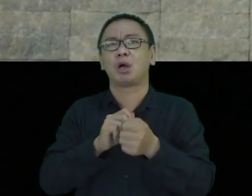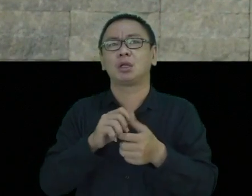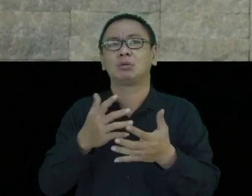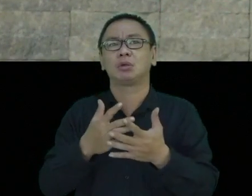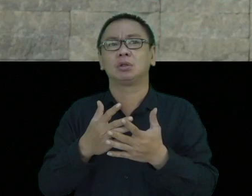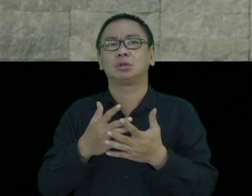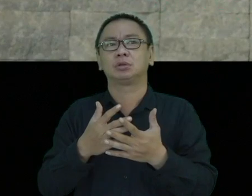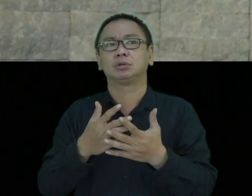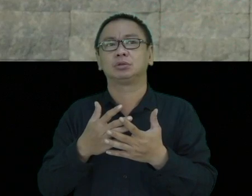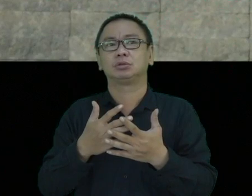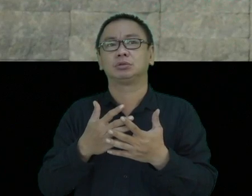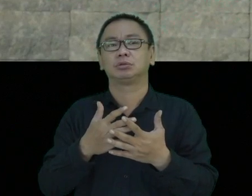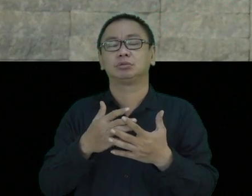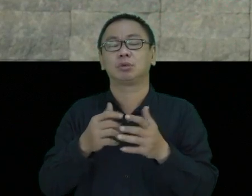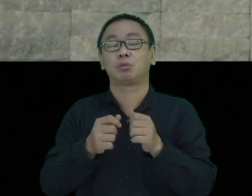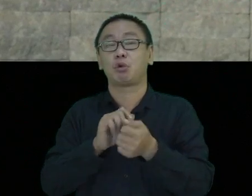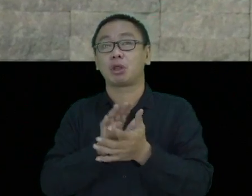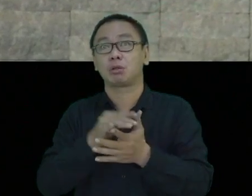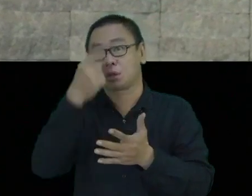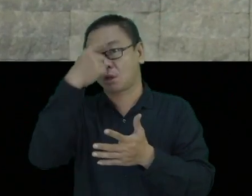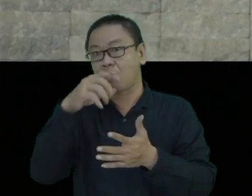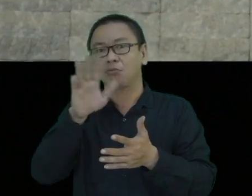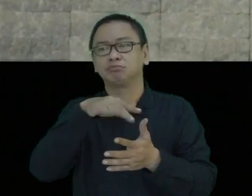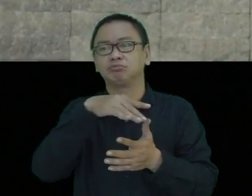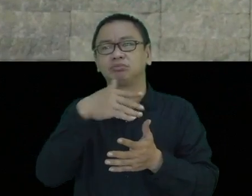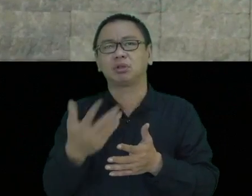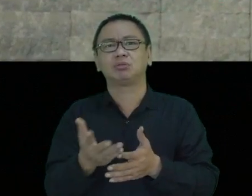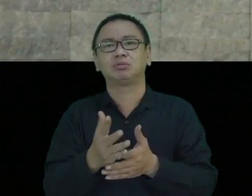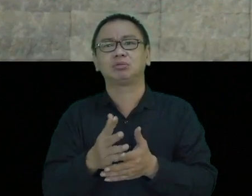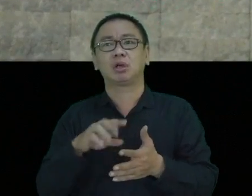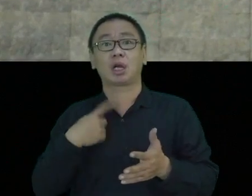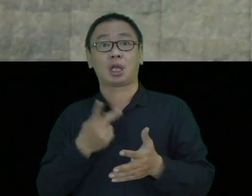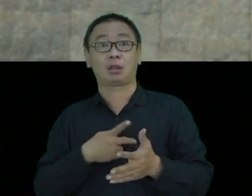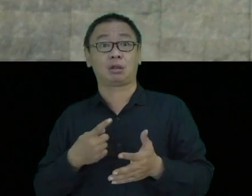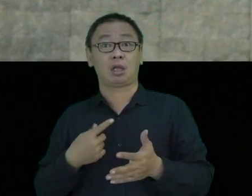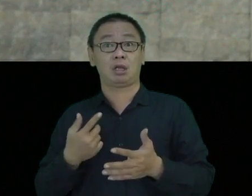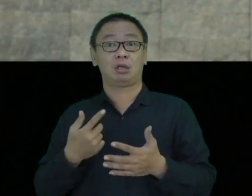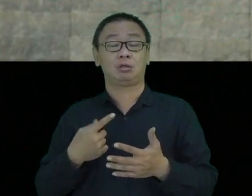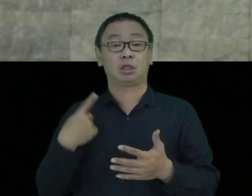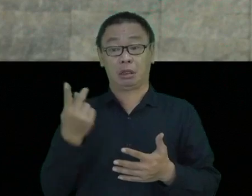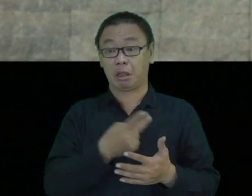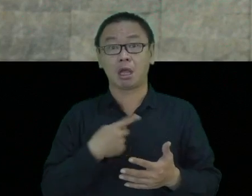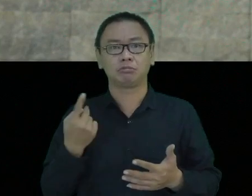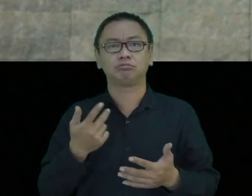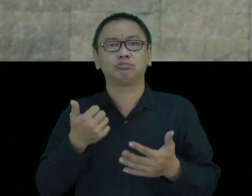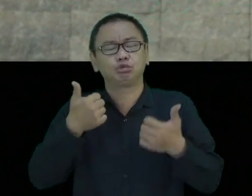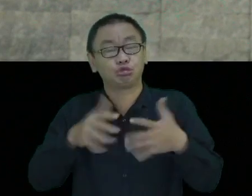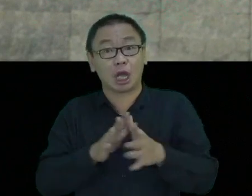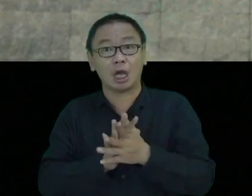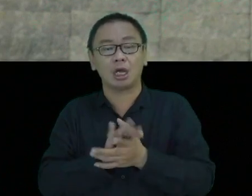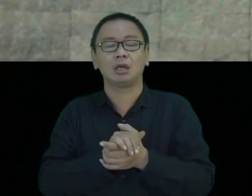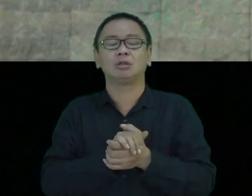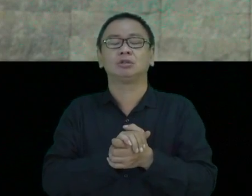nyawa berjatuhan, saudara. Ya, kita juga sudah divaksin, tetapi kemarin saya baca di